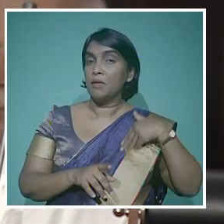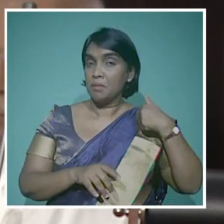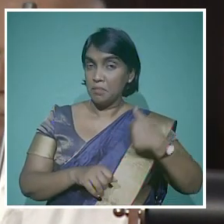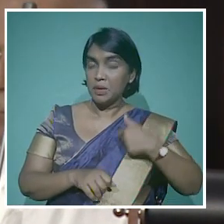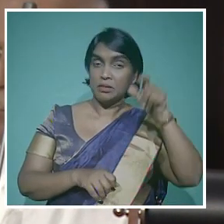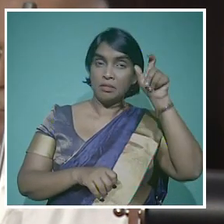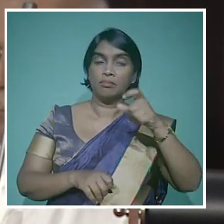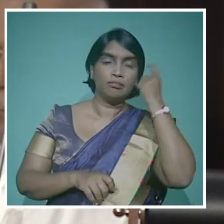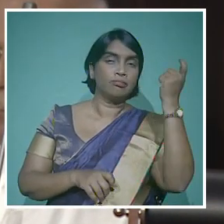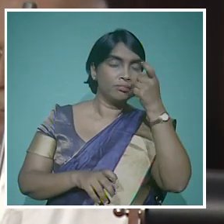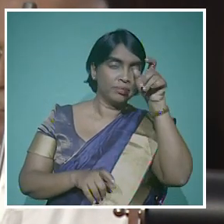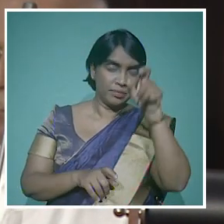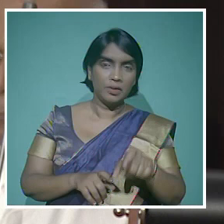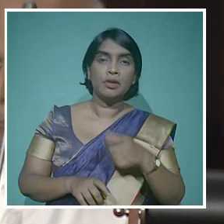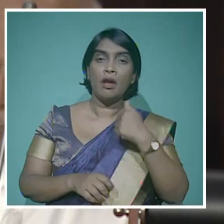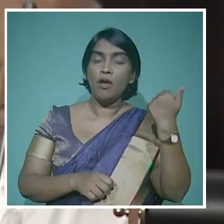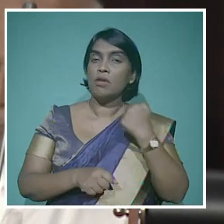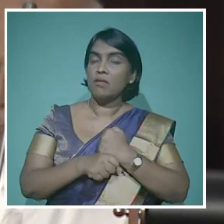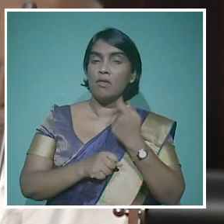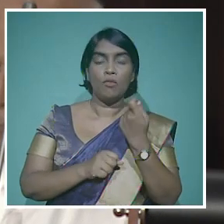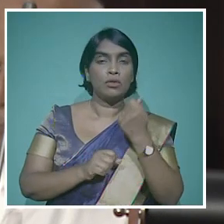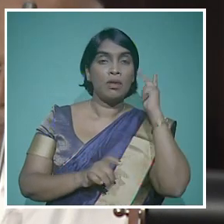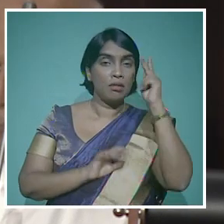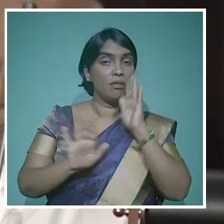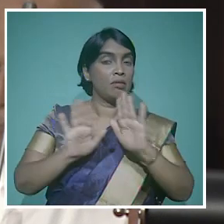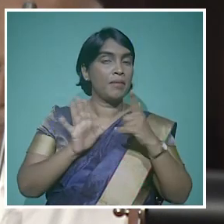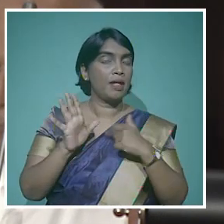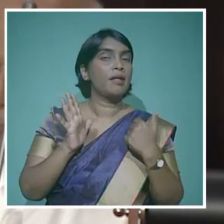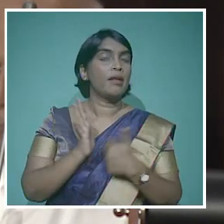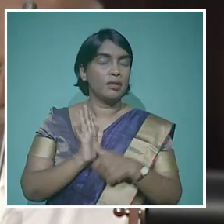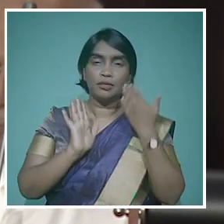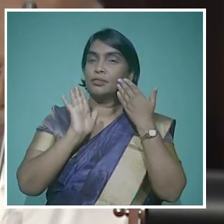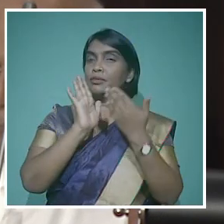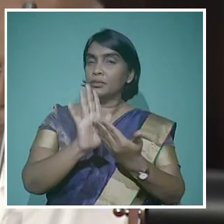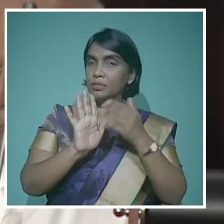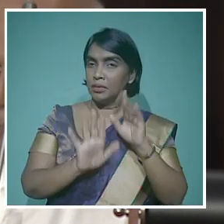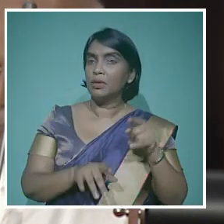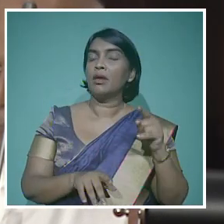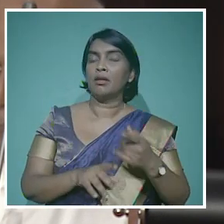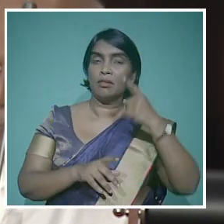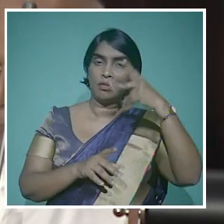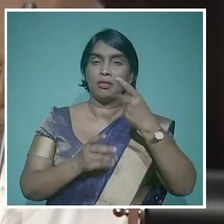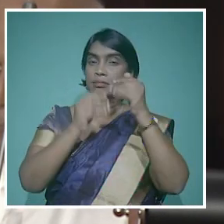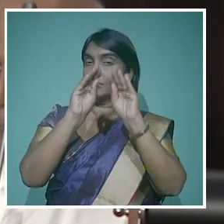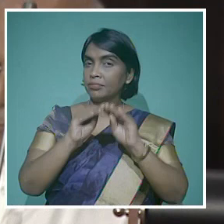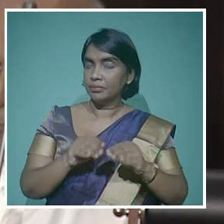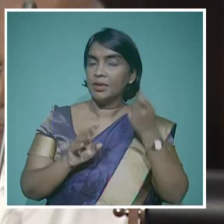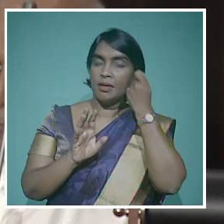වරයෙකු පත් කිරීම හා නව රාජ්‍ය මුදල් කළමනාකාර පනත හඳුන්වා දීම ඇතුළත් අතුරු අයවැය මගින්